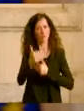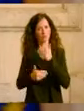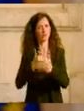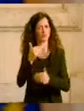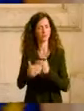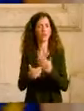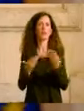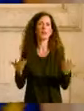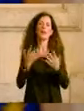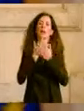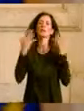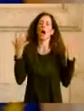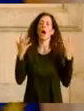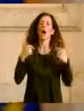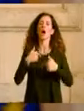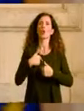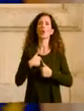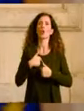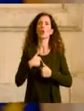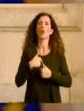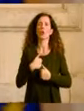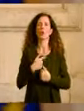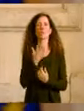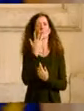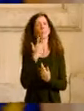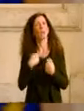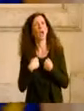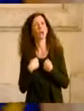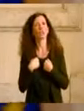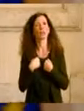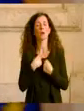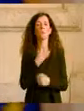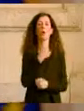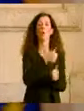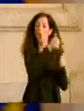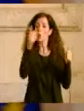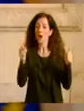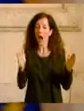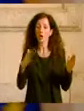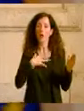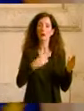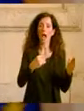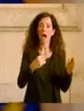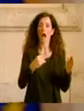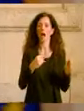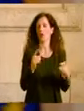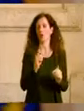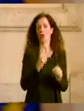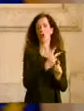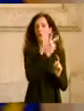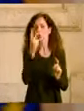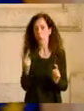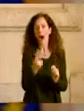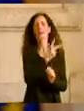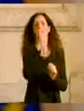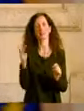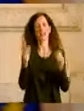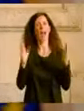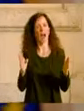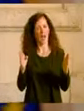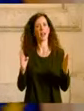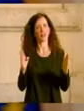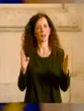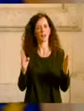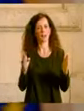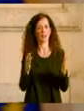piacerebbe non un anno bianco fiscale, 2 anni, 3 anni. Questo però significa